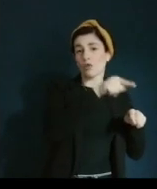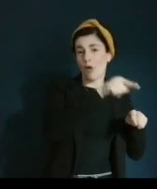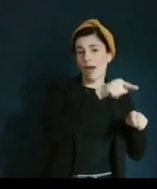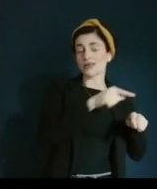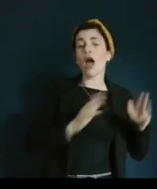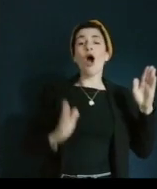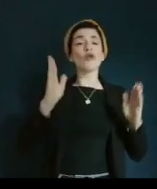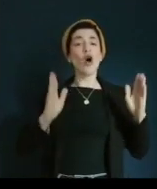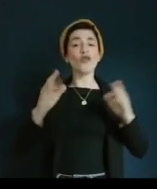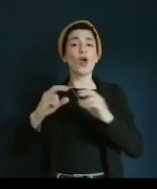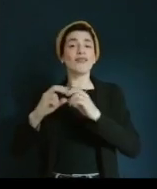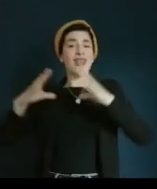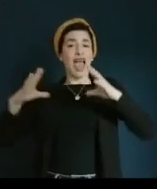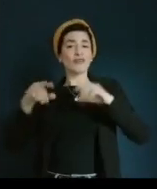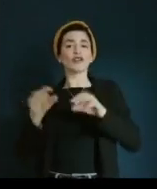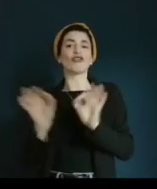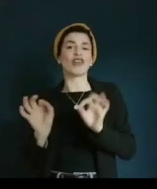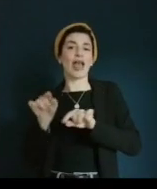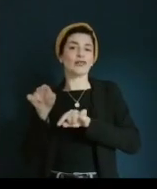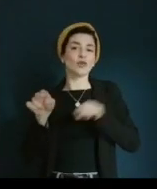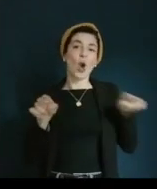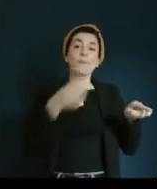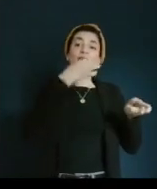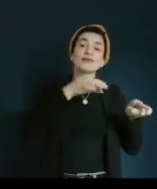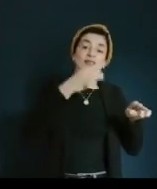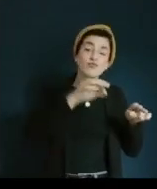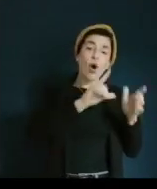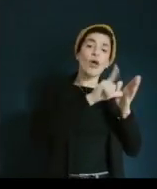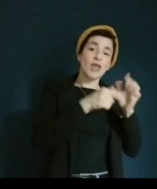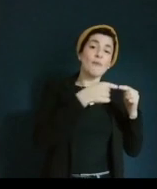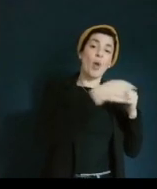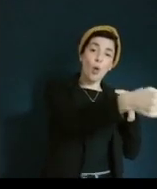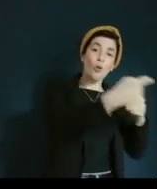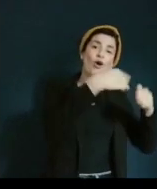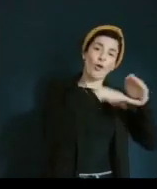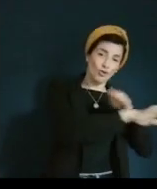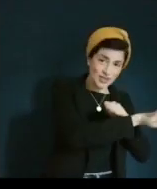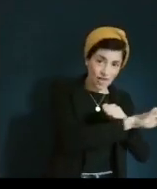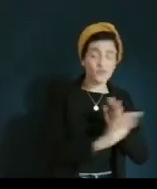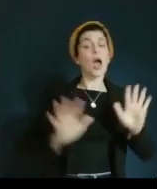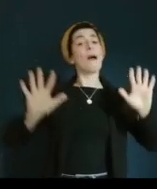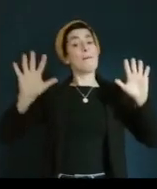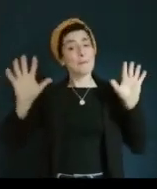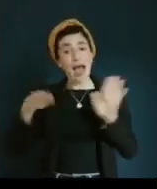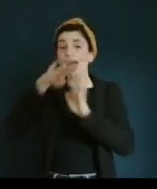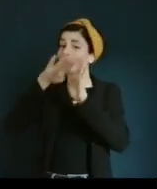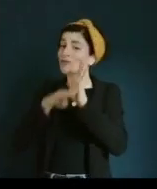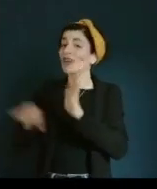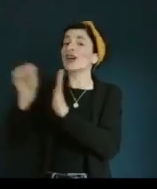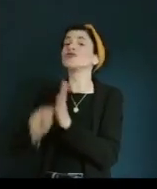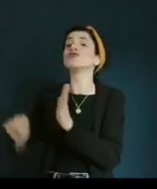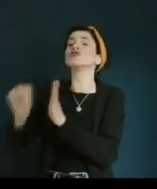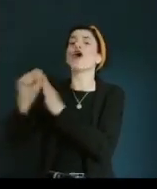preferisco rispetto a quello fresco perché ha dei tempi di conservazione più lunghi. Ma la ricetta tradizionale